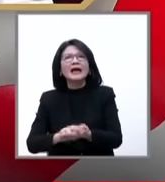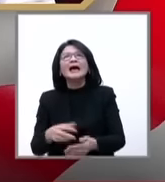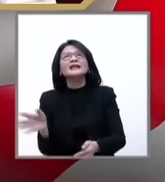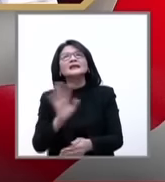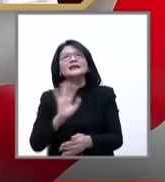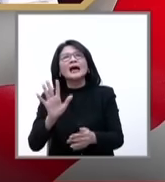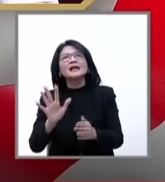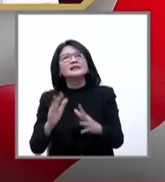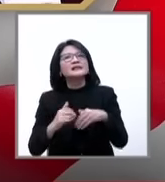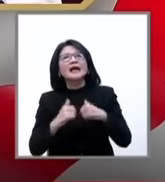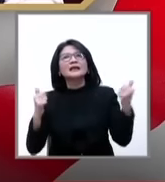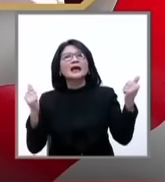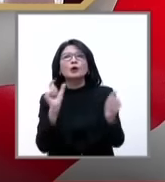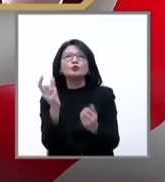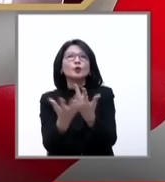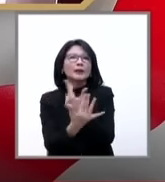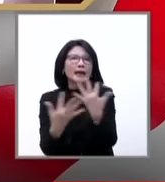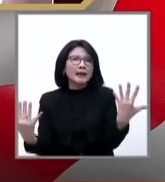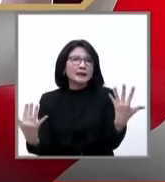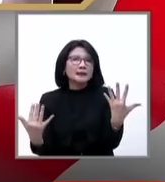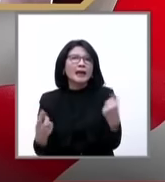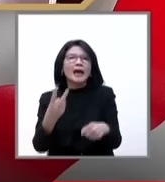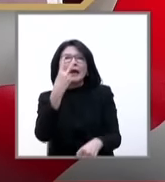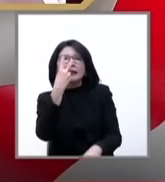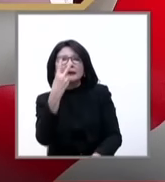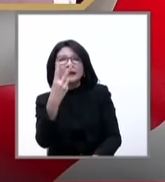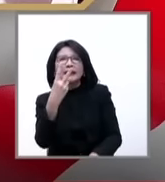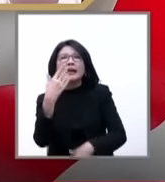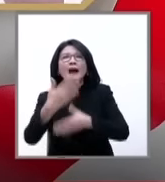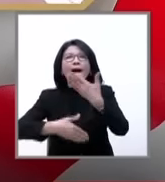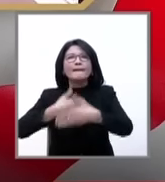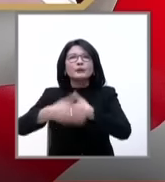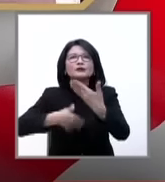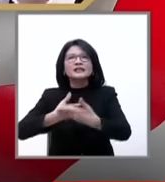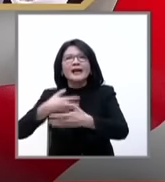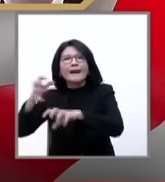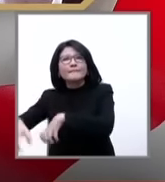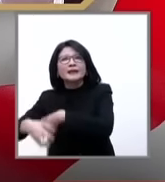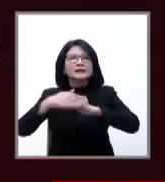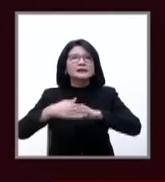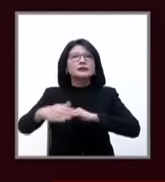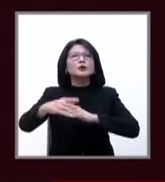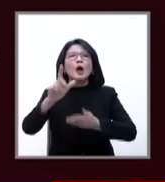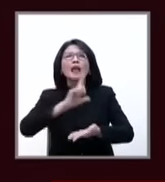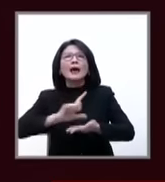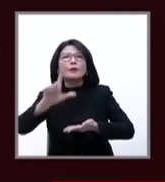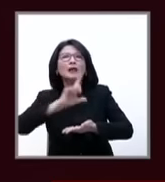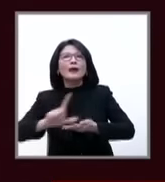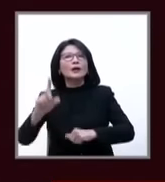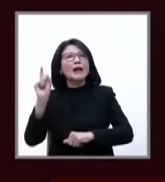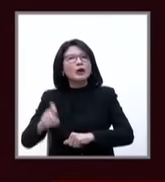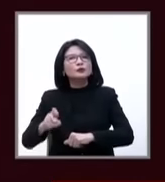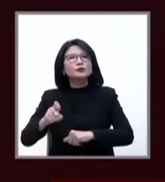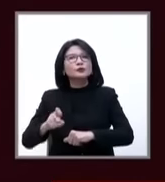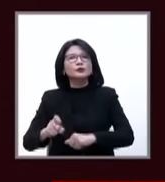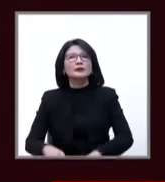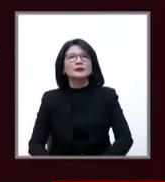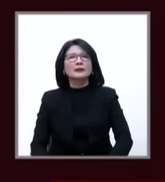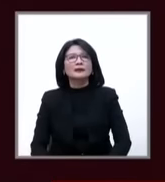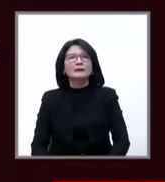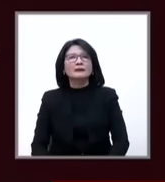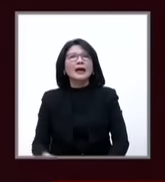bisa menjelaskan ini, tetapi sayangnya itu kan sebatas pengalaman dia ketika masih menjadi ketua Mahkamah Konstitusi yang